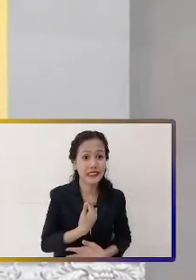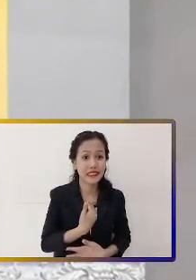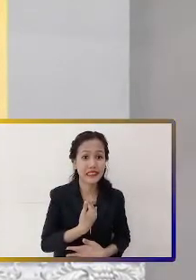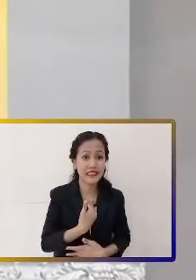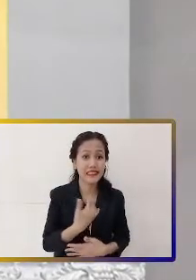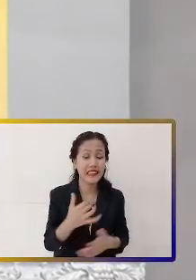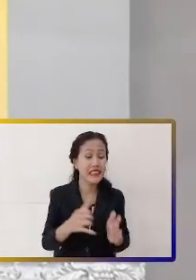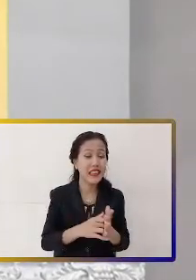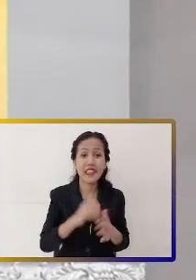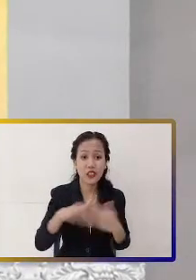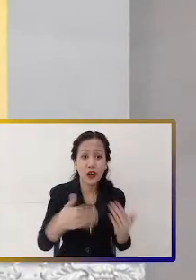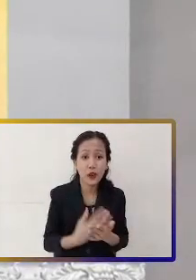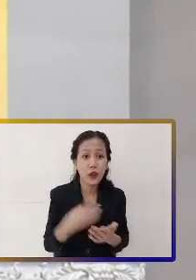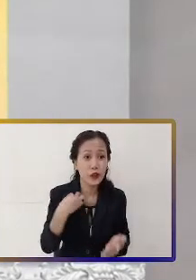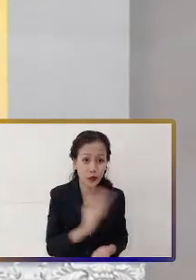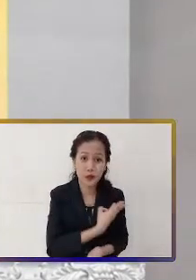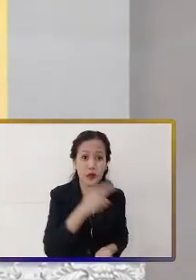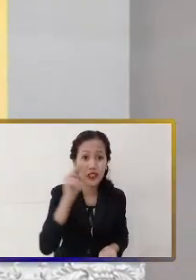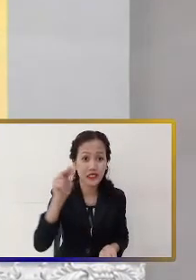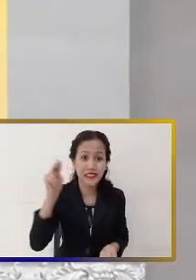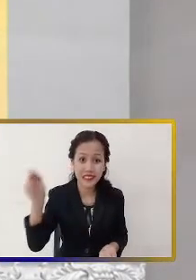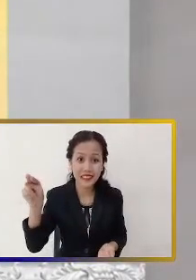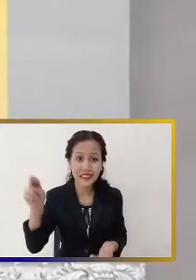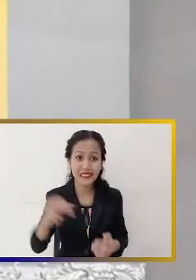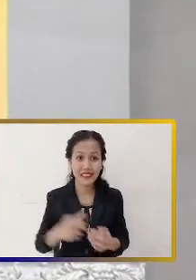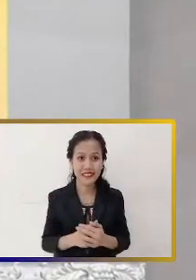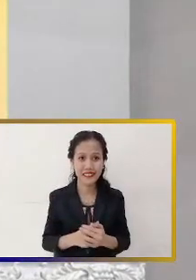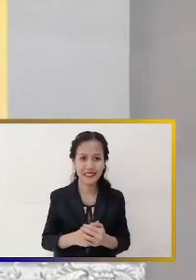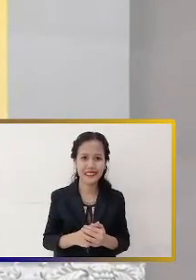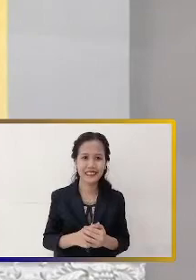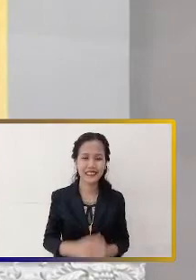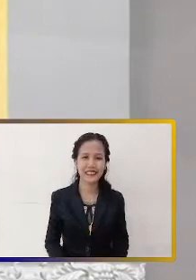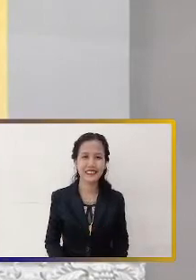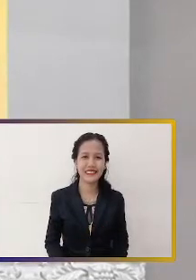That's all you need. That's all you need, brethren.